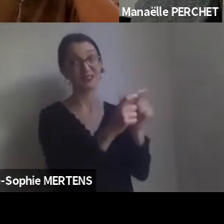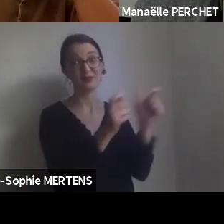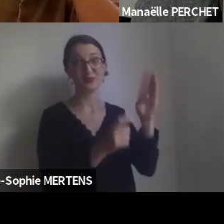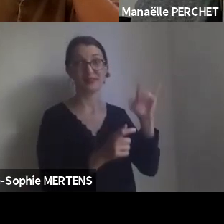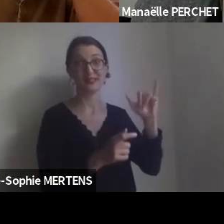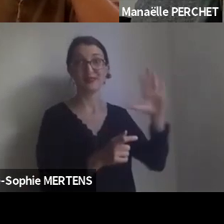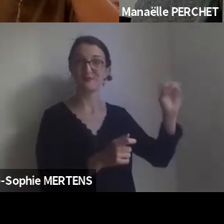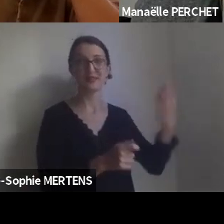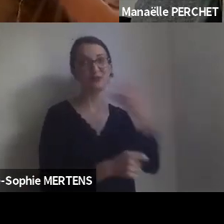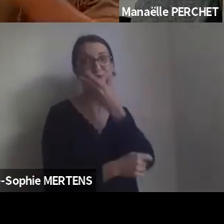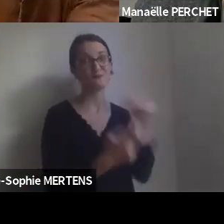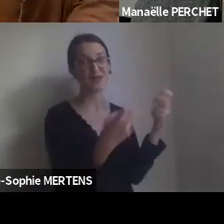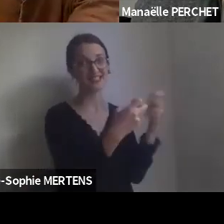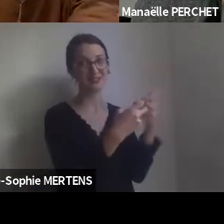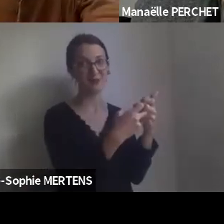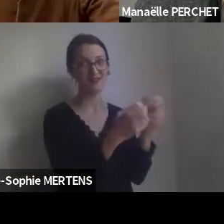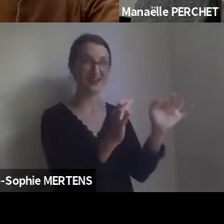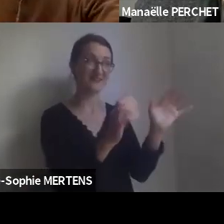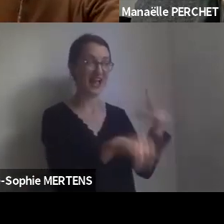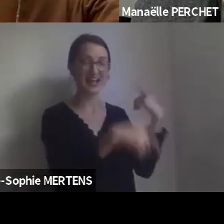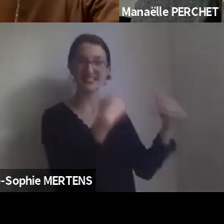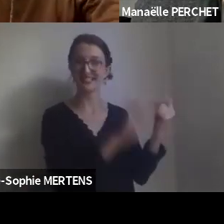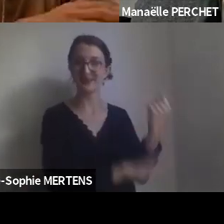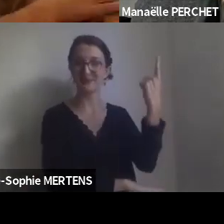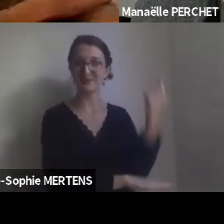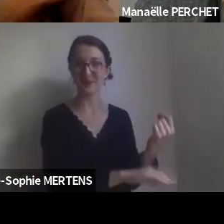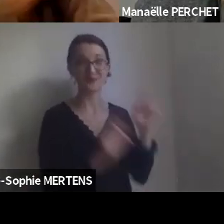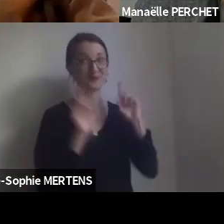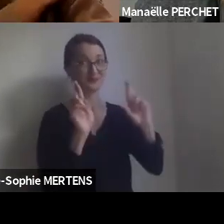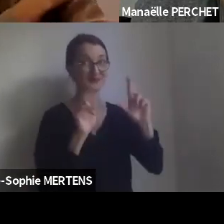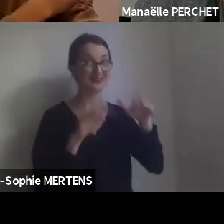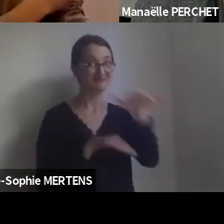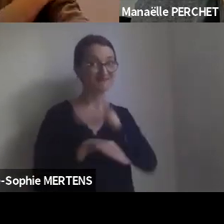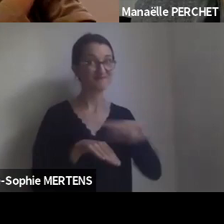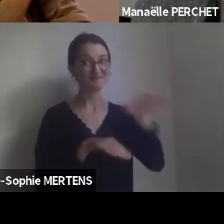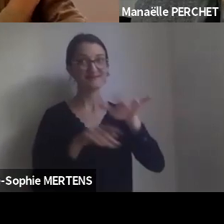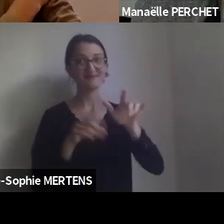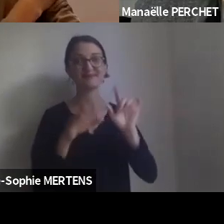remarquable exemple d'agilité qui j'espère pourra inspirer les entrepreneurs HUP.